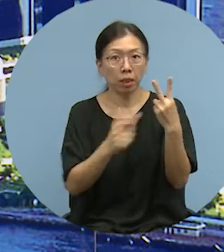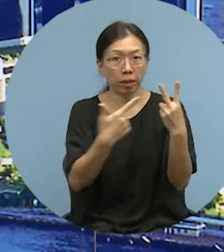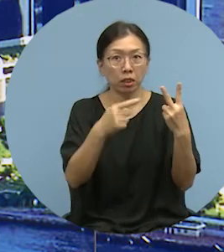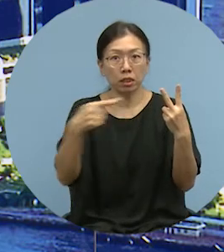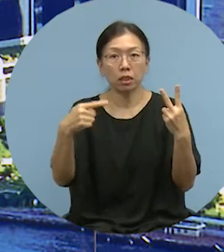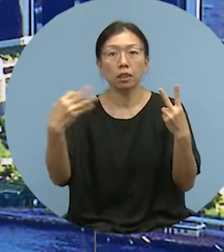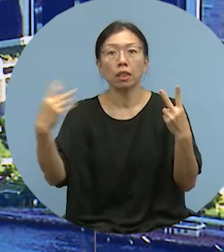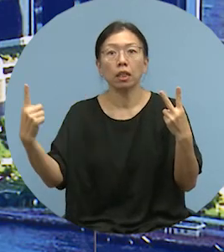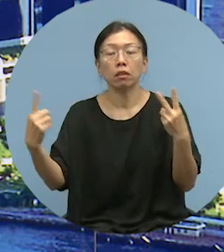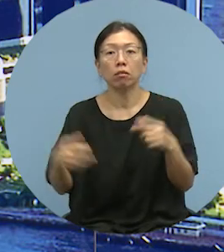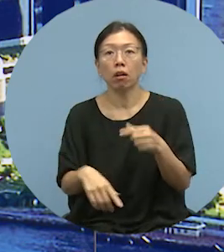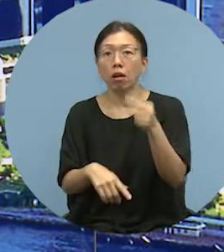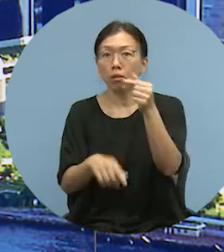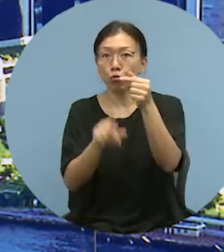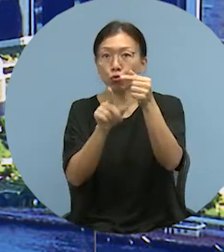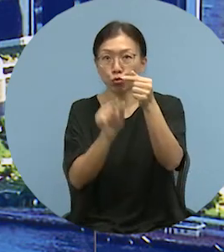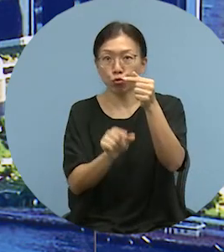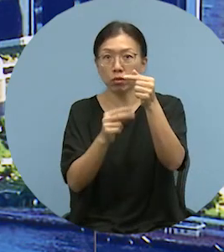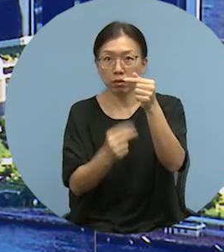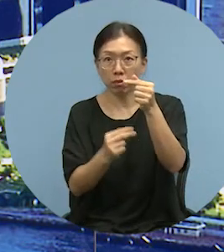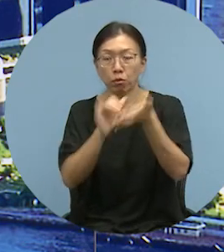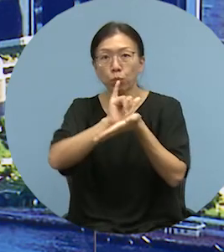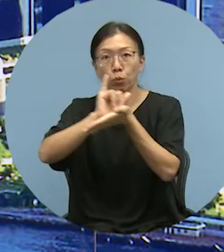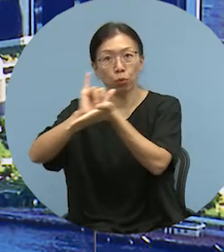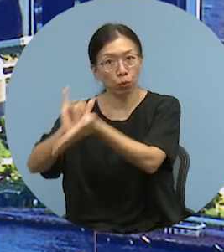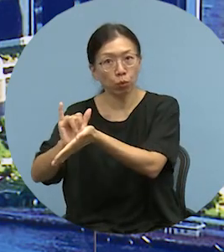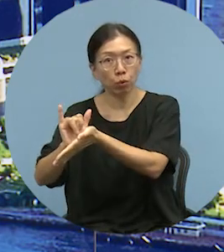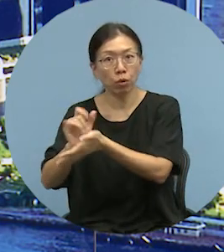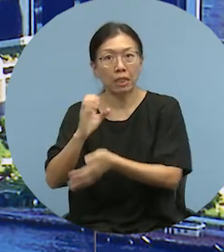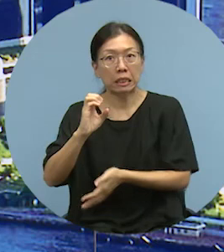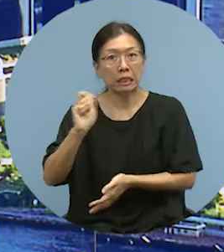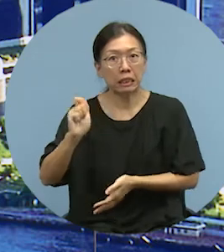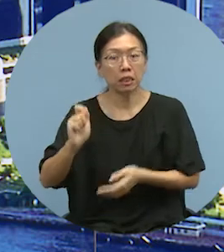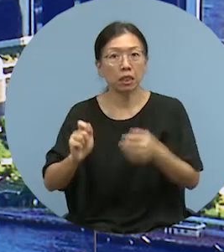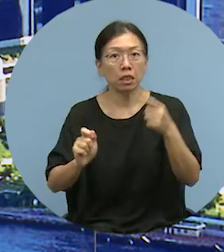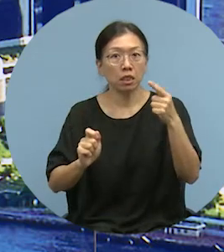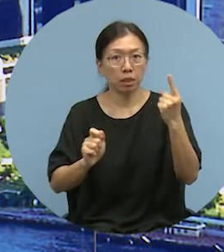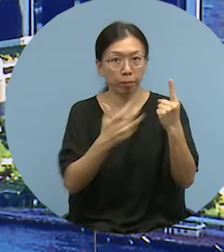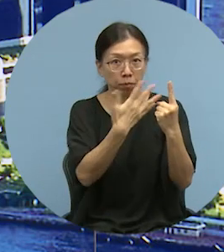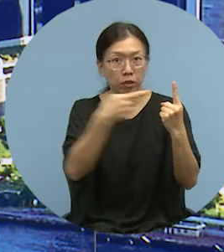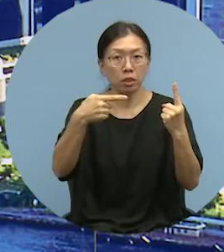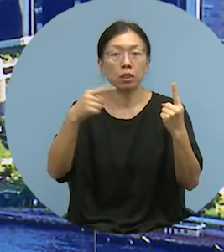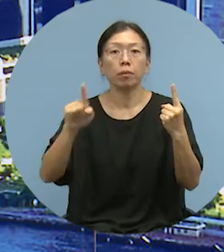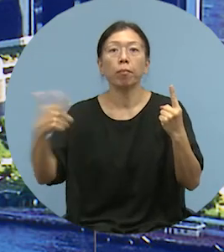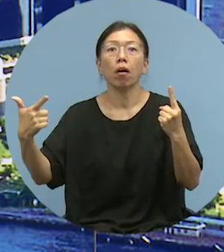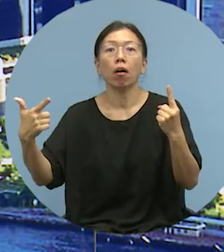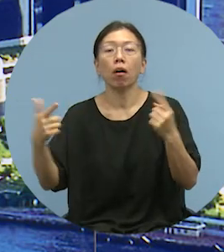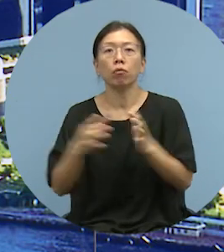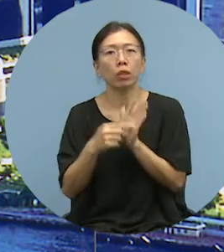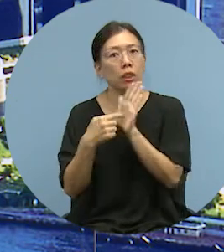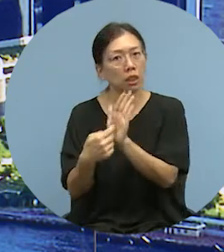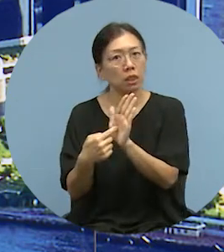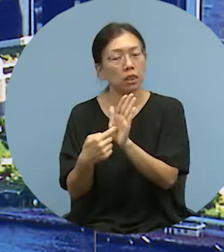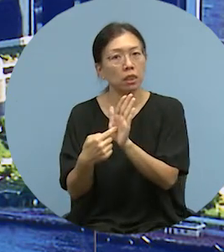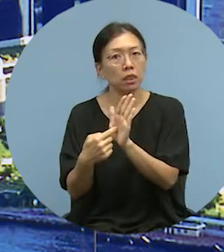28至31度啦。10月7號嗰時係入咗院咧，就係15至18度嘅。咁可以顯示咧即係個定期嘅檢